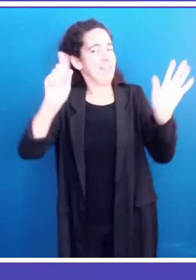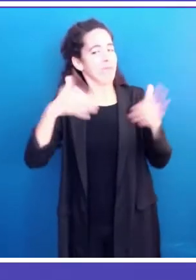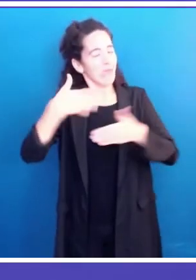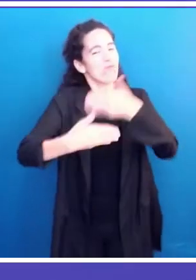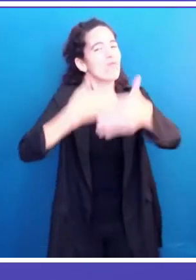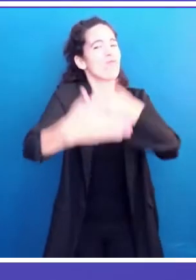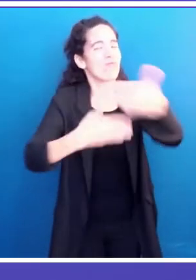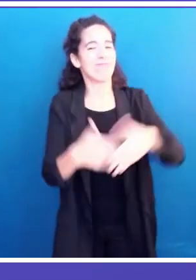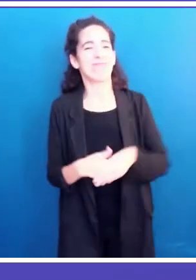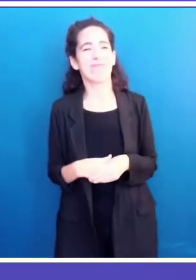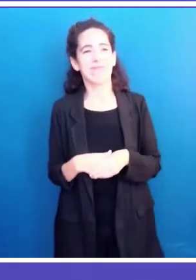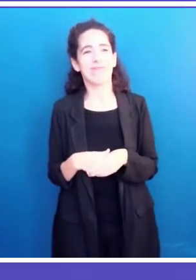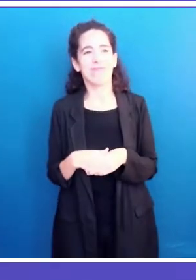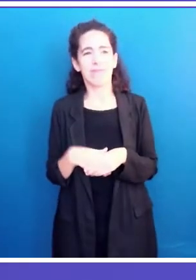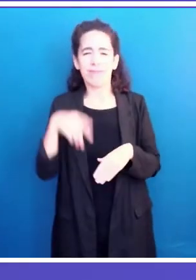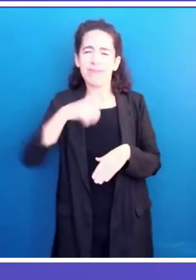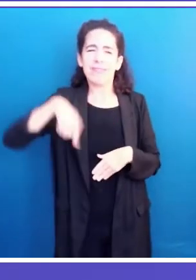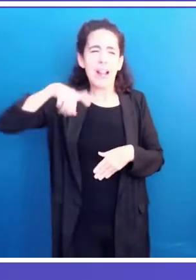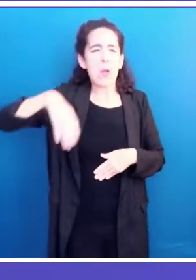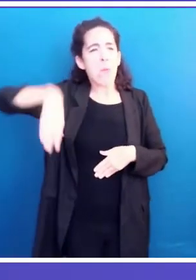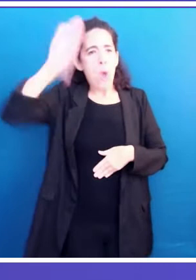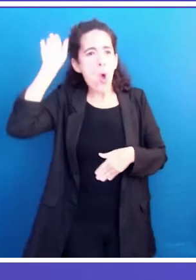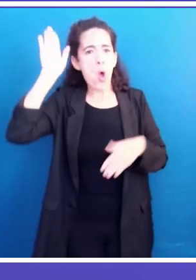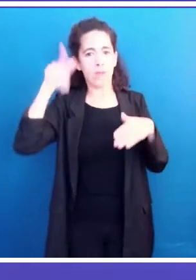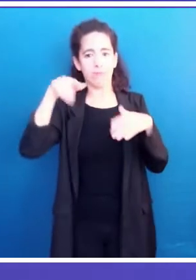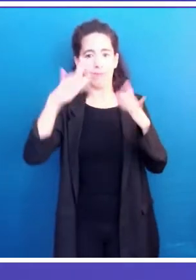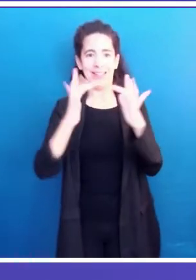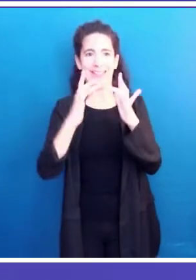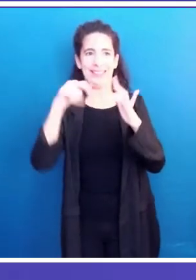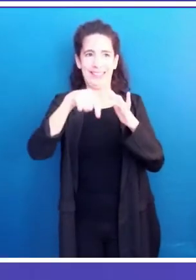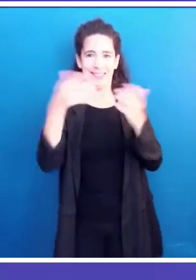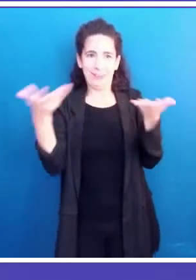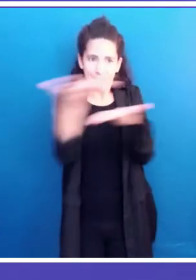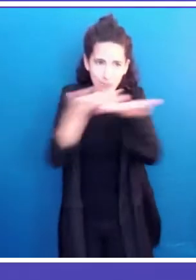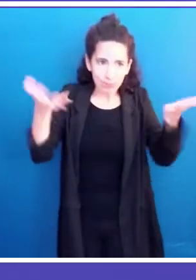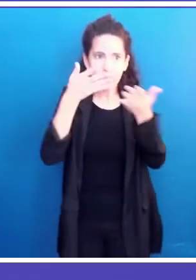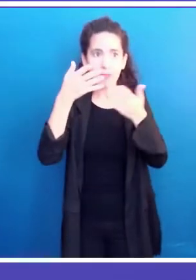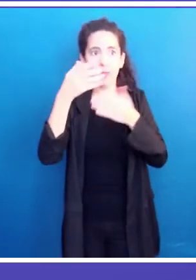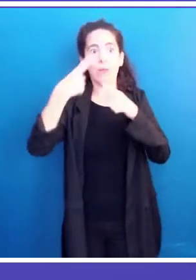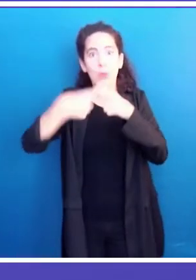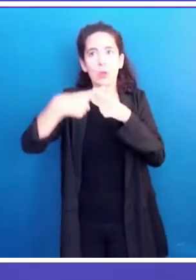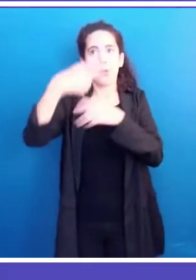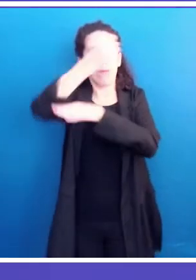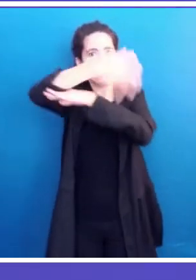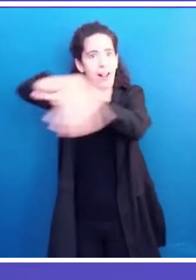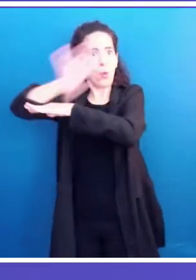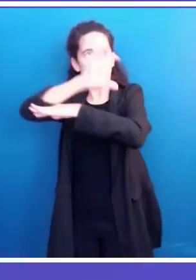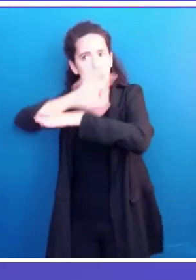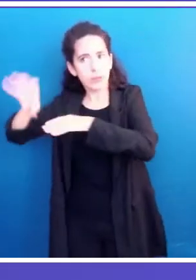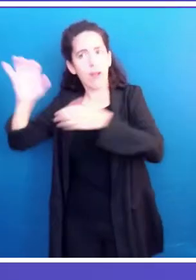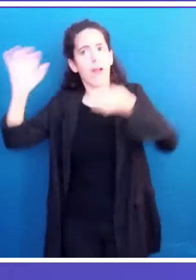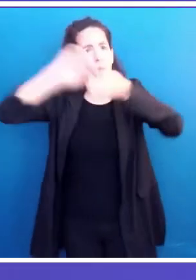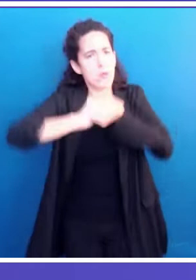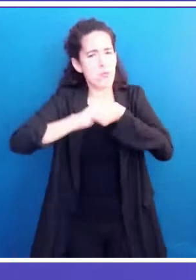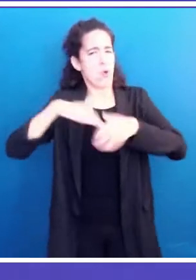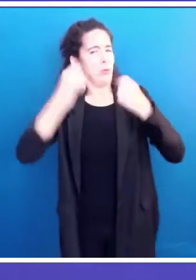تساعد التعاون بيننا وبين مختلف الدول في المتوسط. من المهم أن نفكر بكل هذه